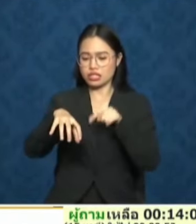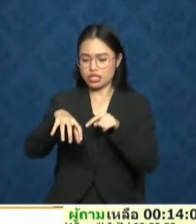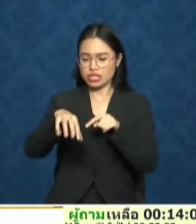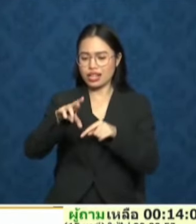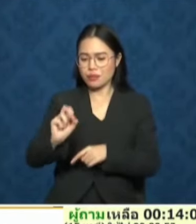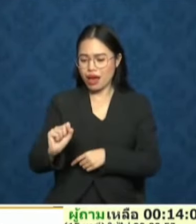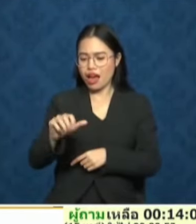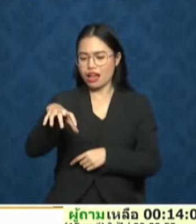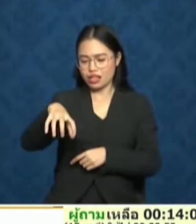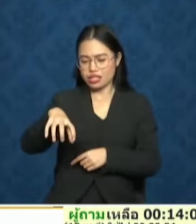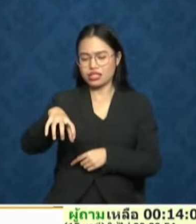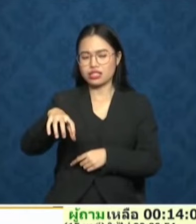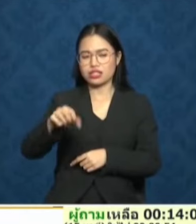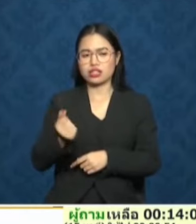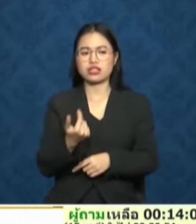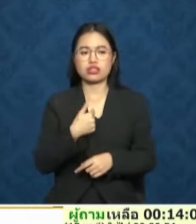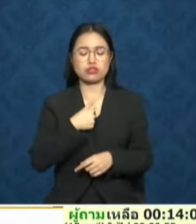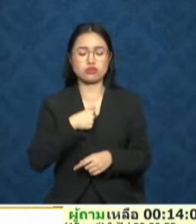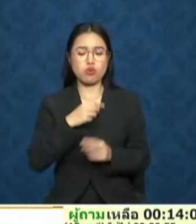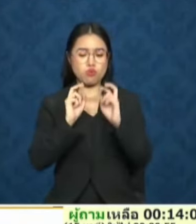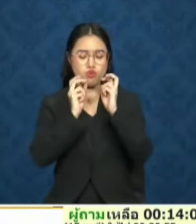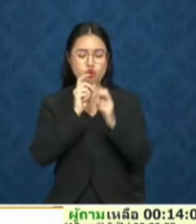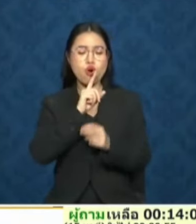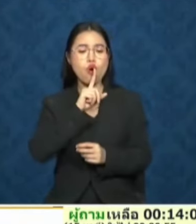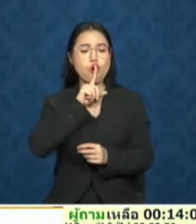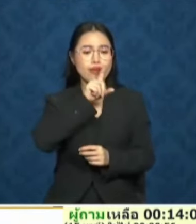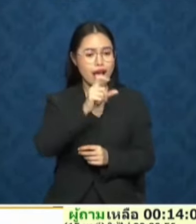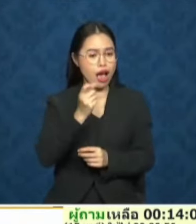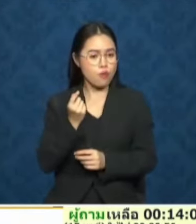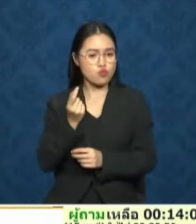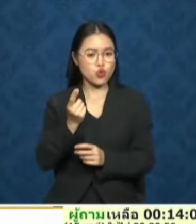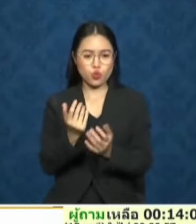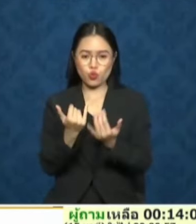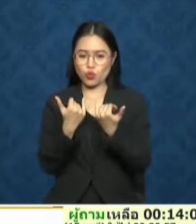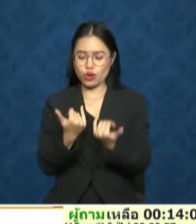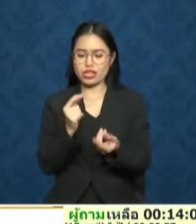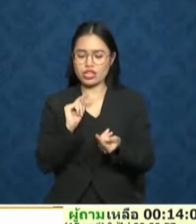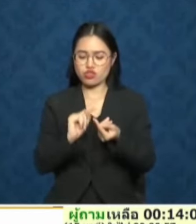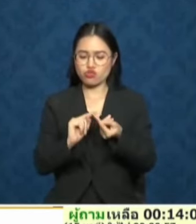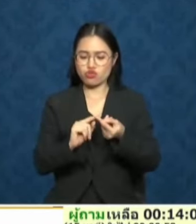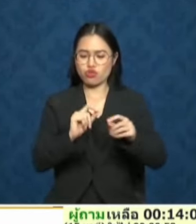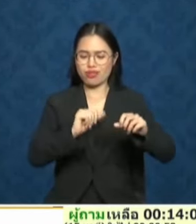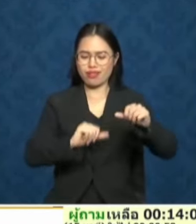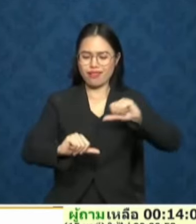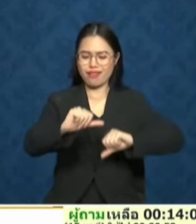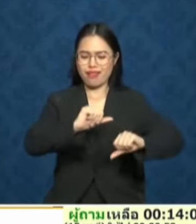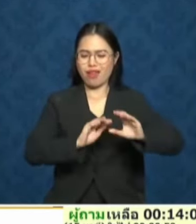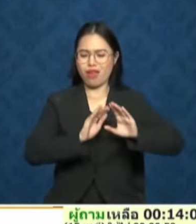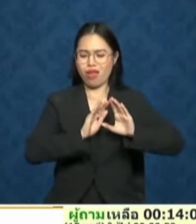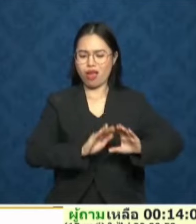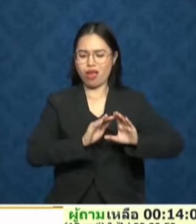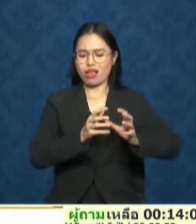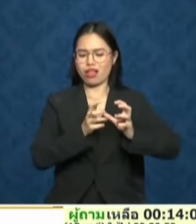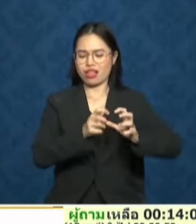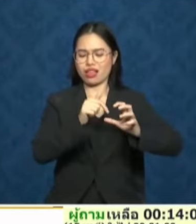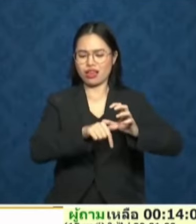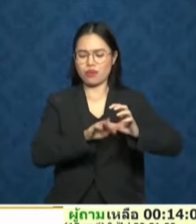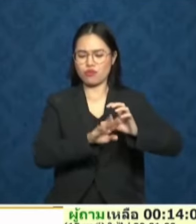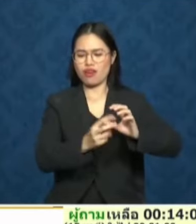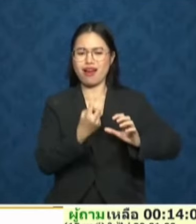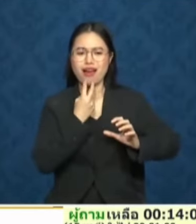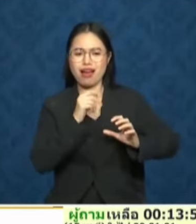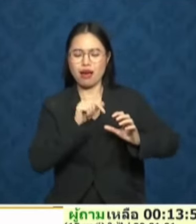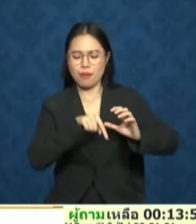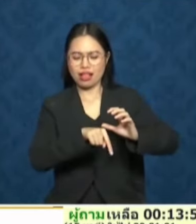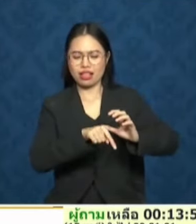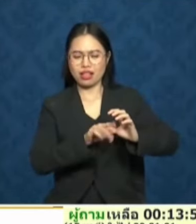ธ spear ที่กIFAบครั ที่ผมตองตงกทธ chw.วer วันนี้นะครัเรื่องแล่งแล้ว รีเที่ยม และอุศาครร YARN WO EV ของไทยก็เพร